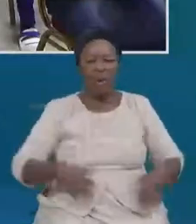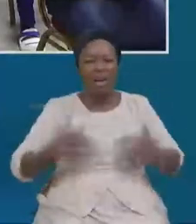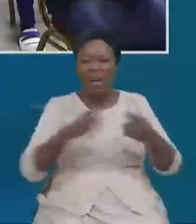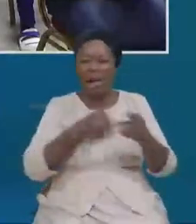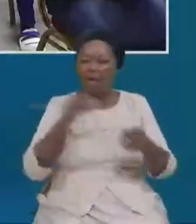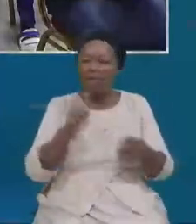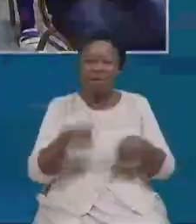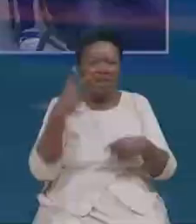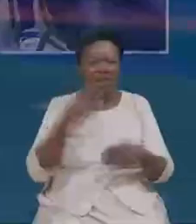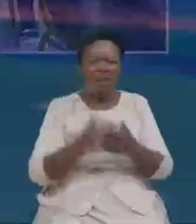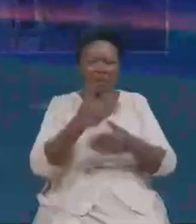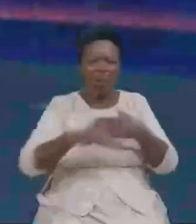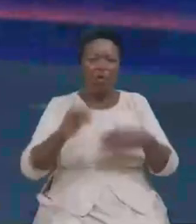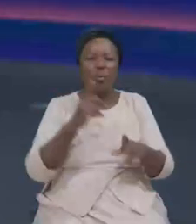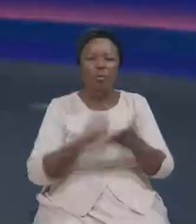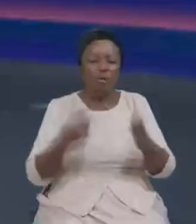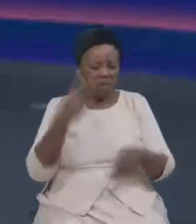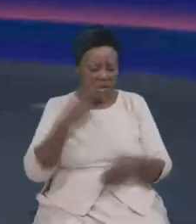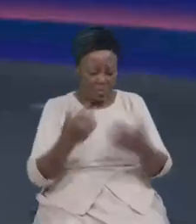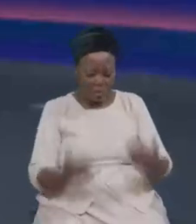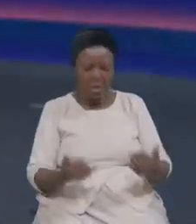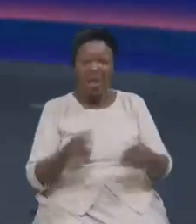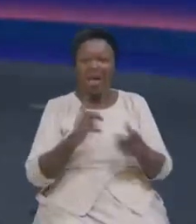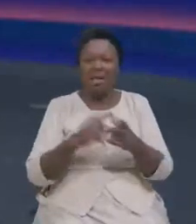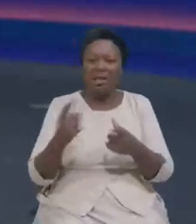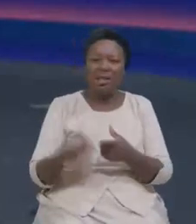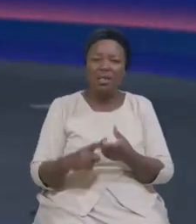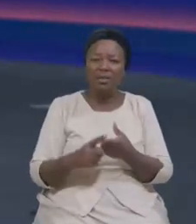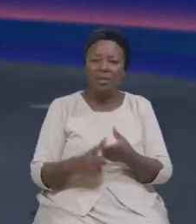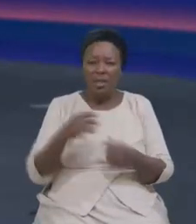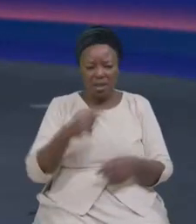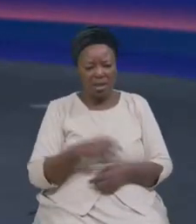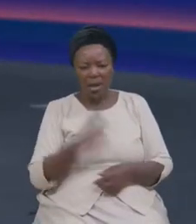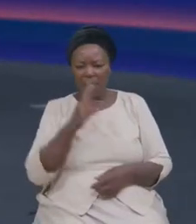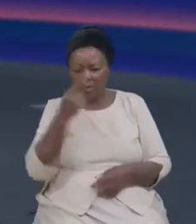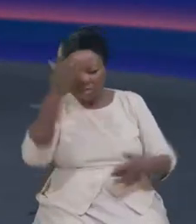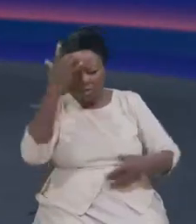corps, au-delà de ce que nous regardons. Ah, madame, est-ce que tu es malade?